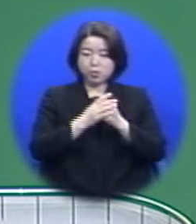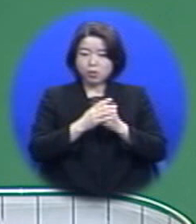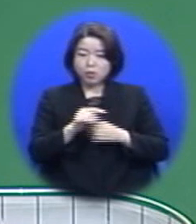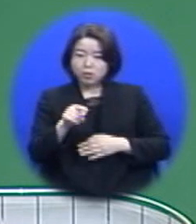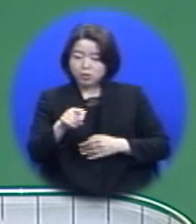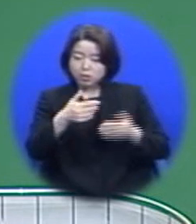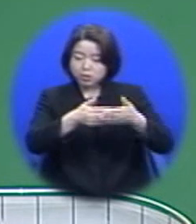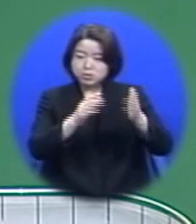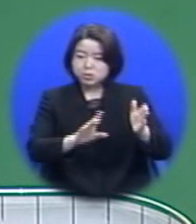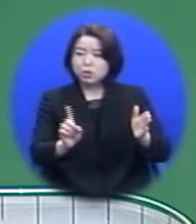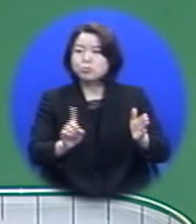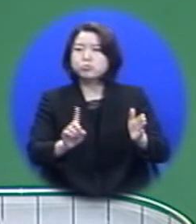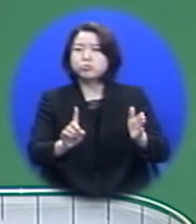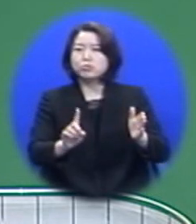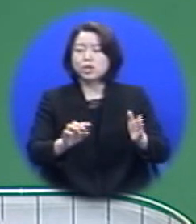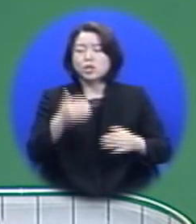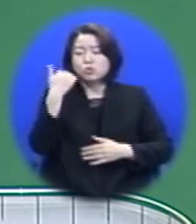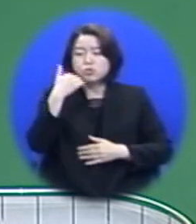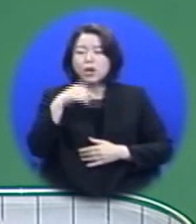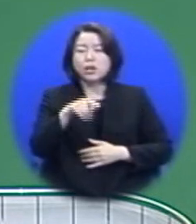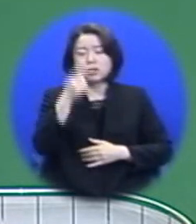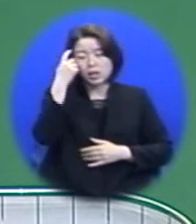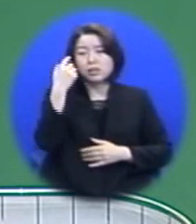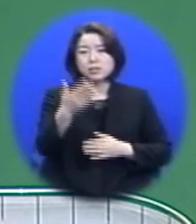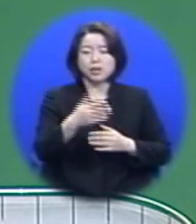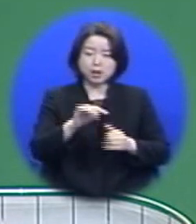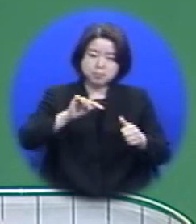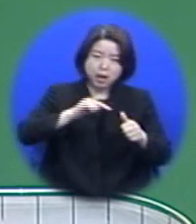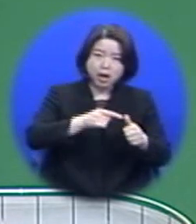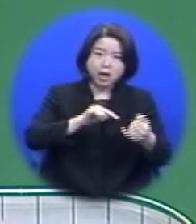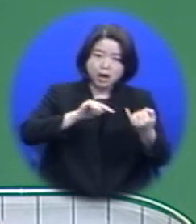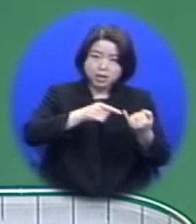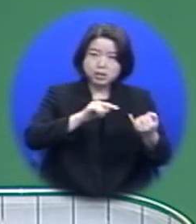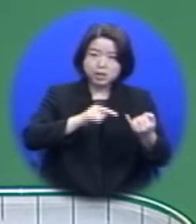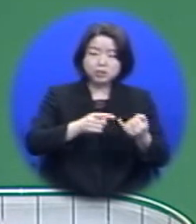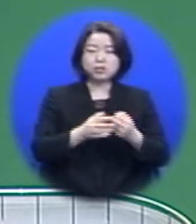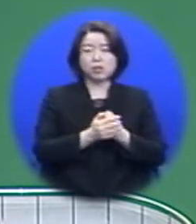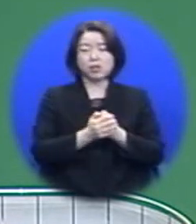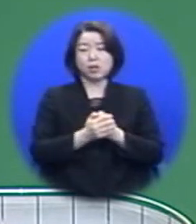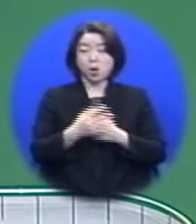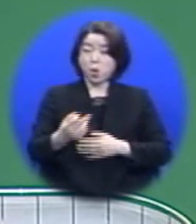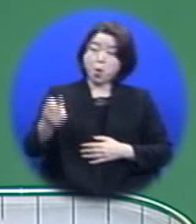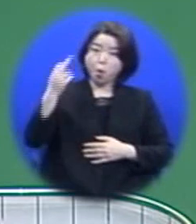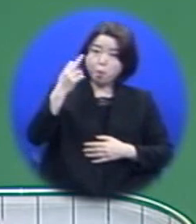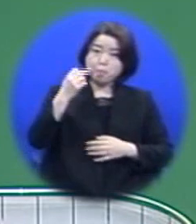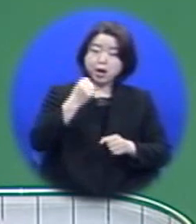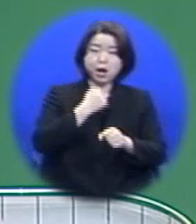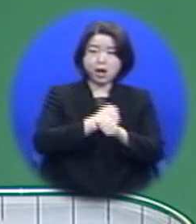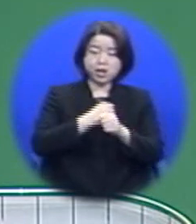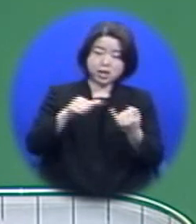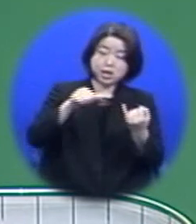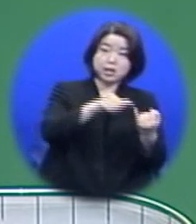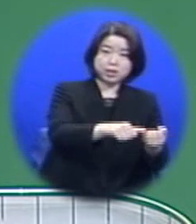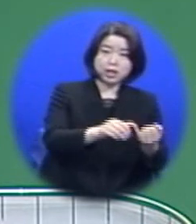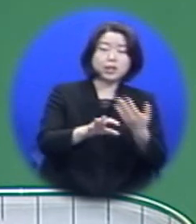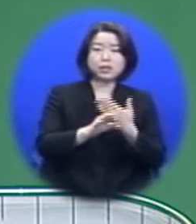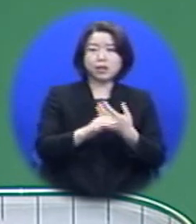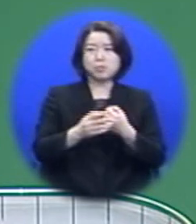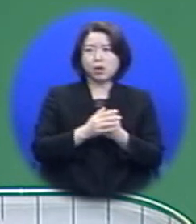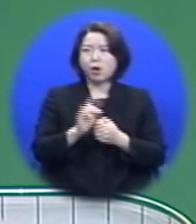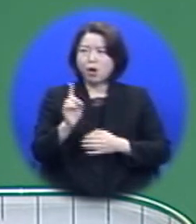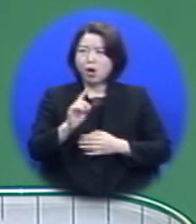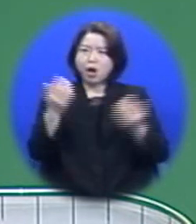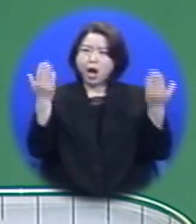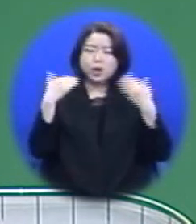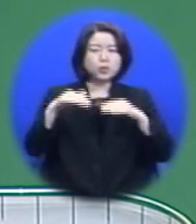일어났냐 추궁을 당하는데 오빠에게 그랬다고 하면 이건 도지 수습도 안 되고 학교도 다닐 수 없을 것